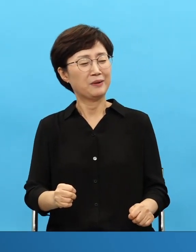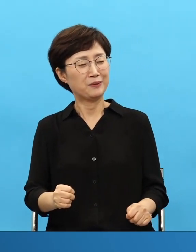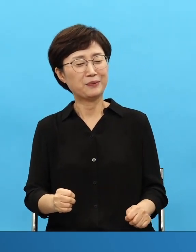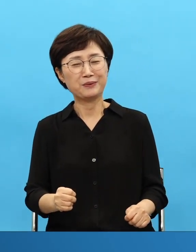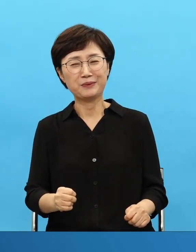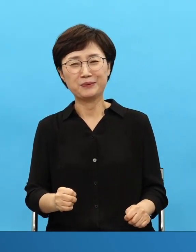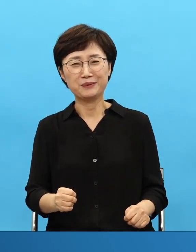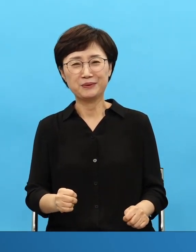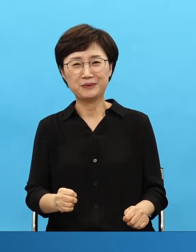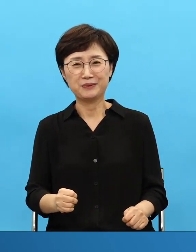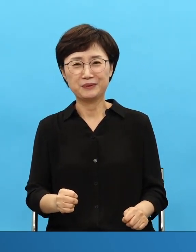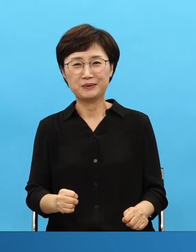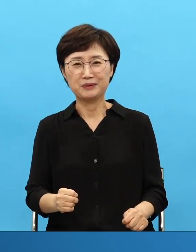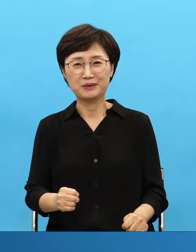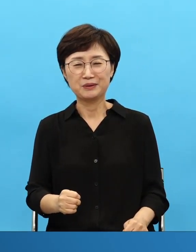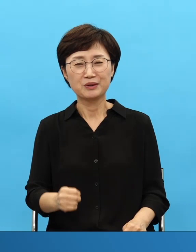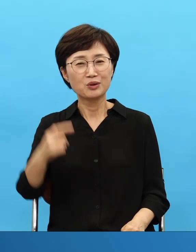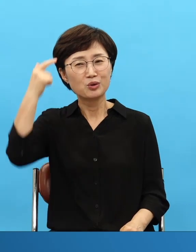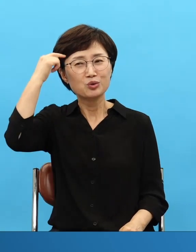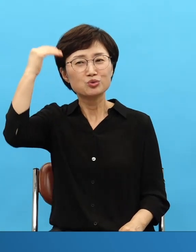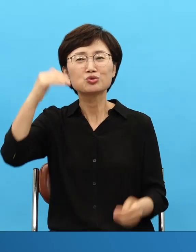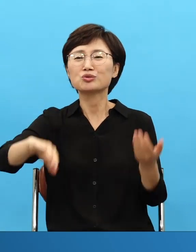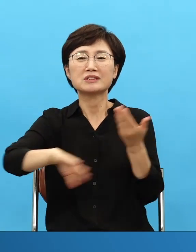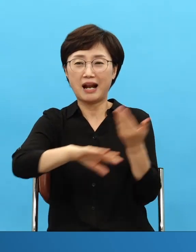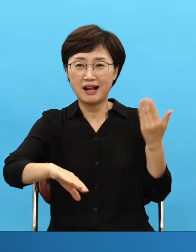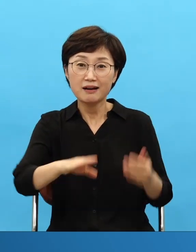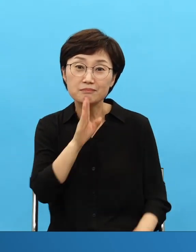a big difference. 그런 일본에